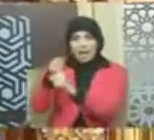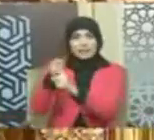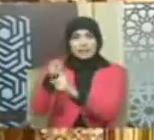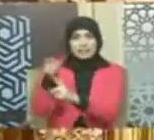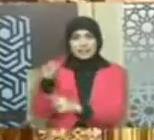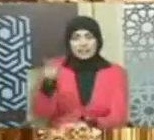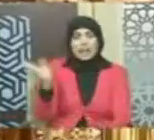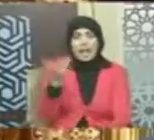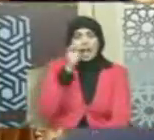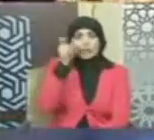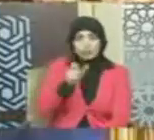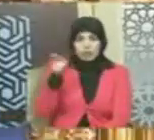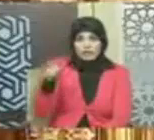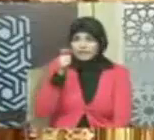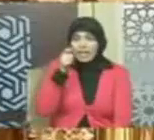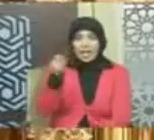قط.